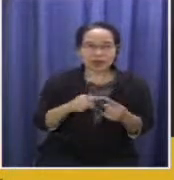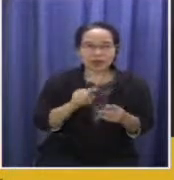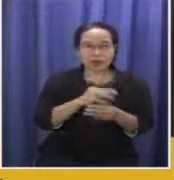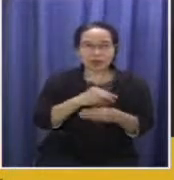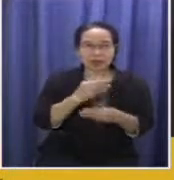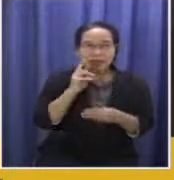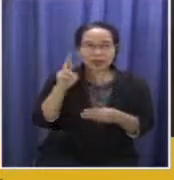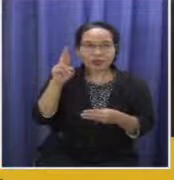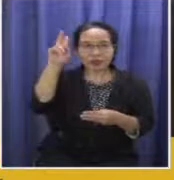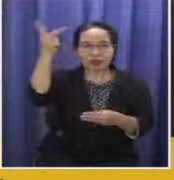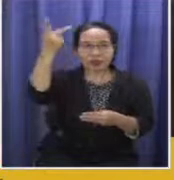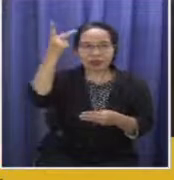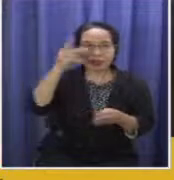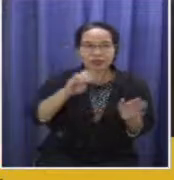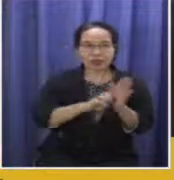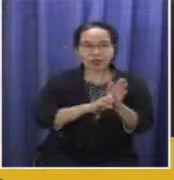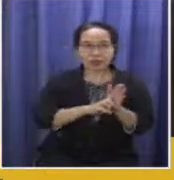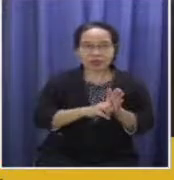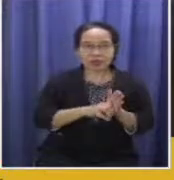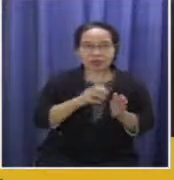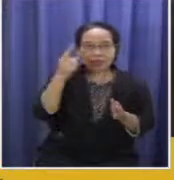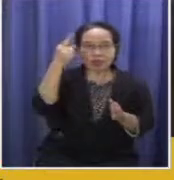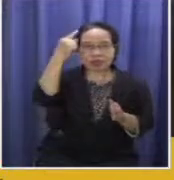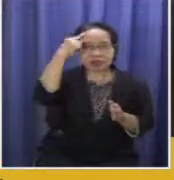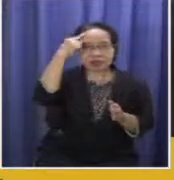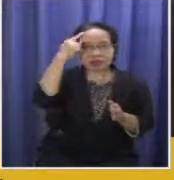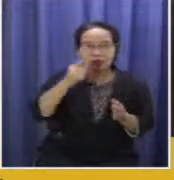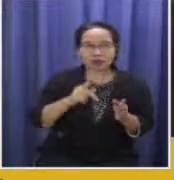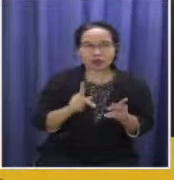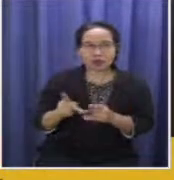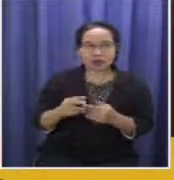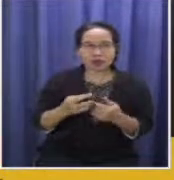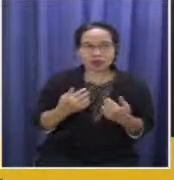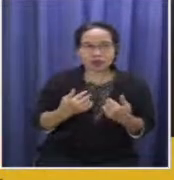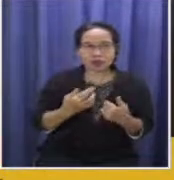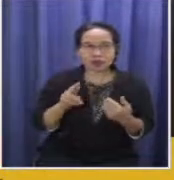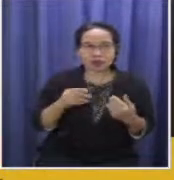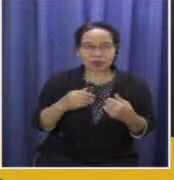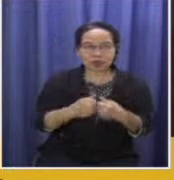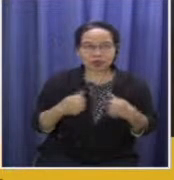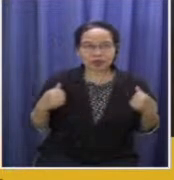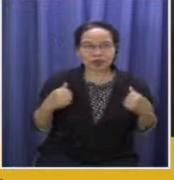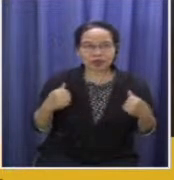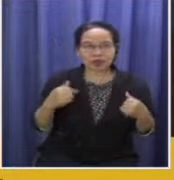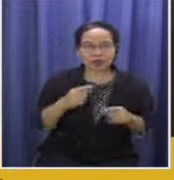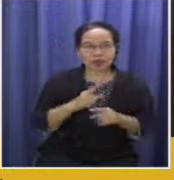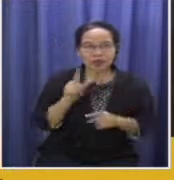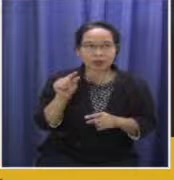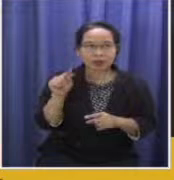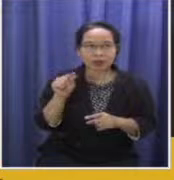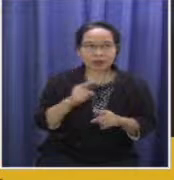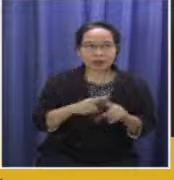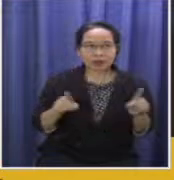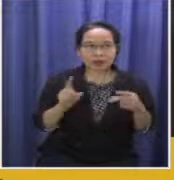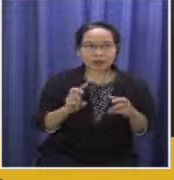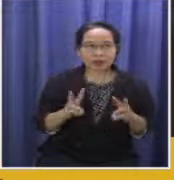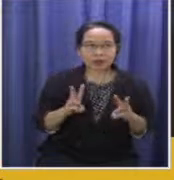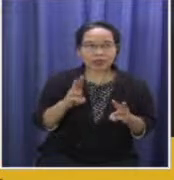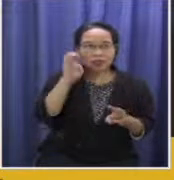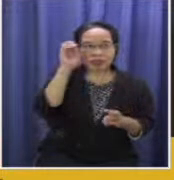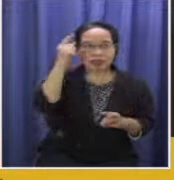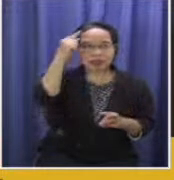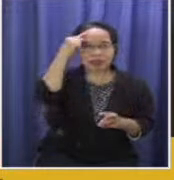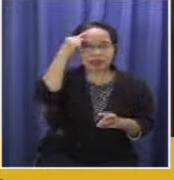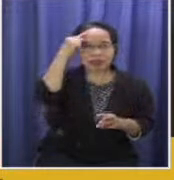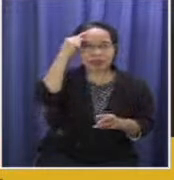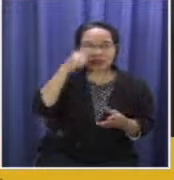इच्छा नगरी तिनलाई गुप्तमै त्याग्ने इच्छा गरे। 20 तब जब उनले यी कुरा विचार